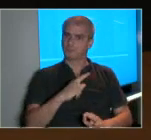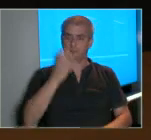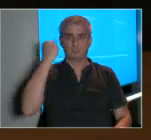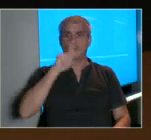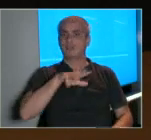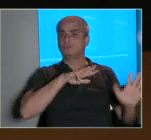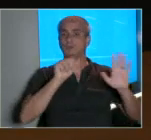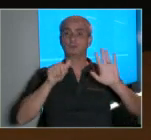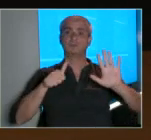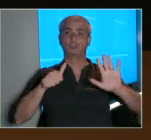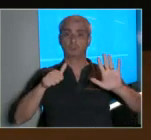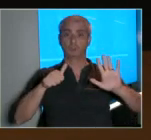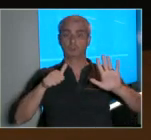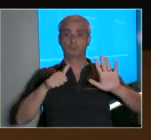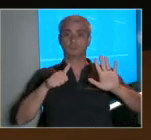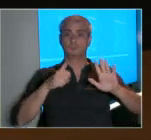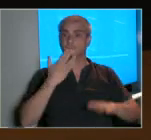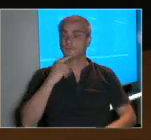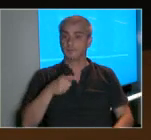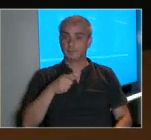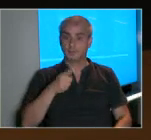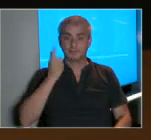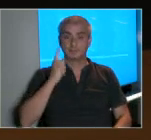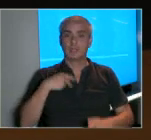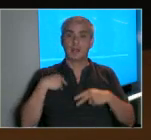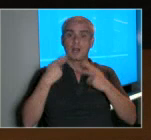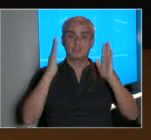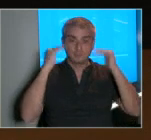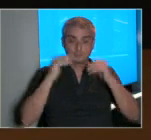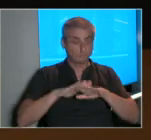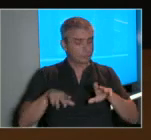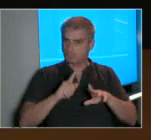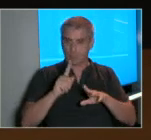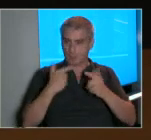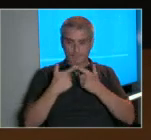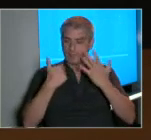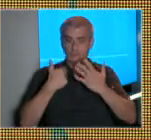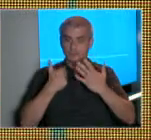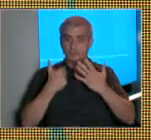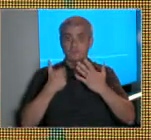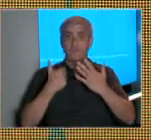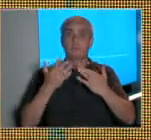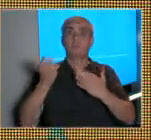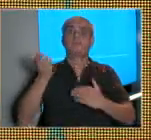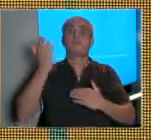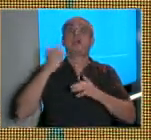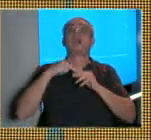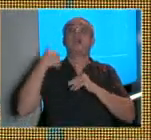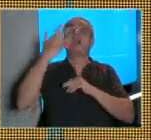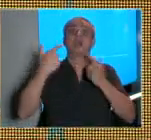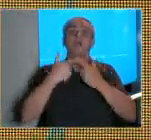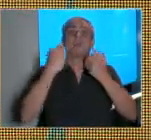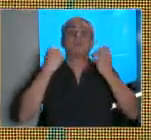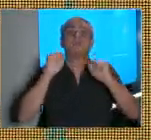משנת 1906, וישראל נאלצה להחזיר למצרים שטחים, לא ממלחמת ששת הימים, אלא מלאחר